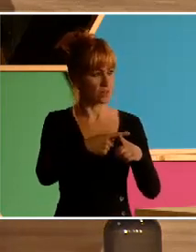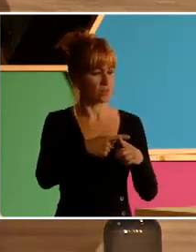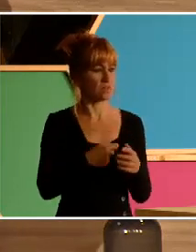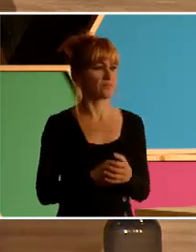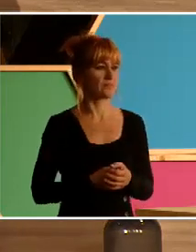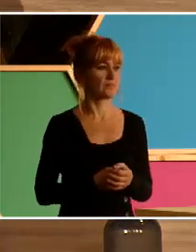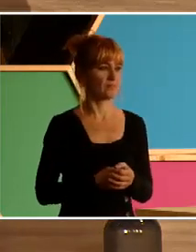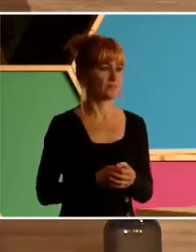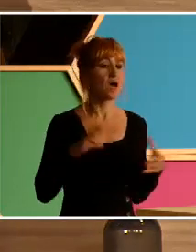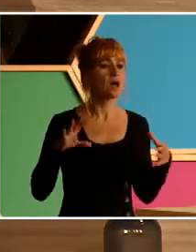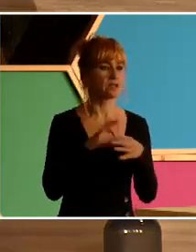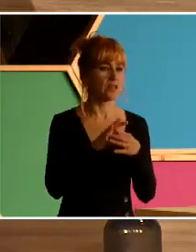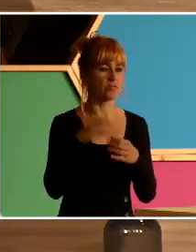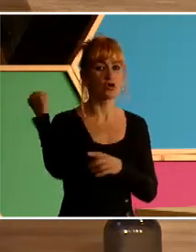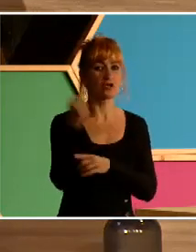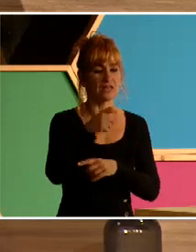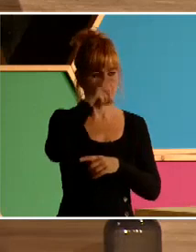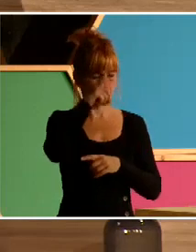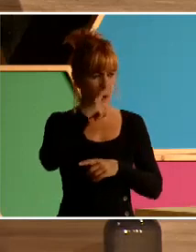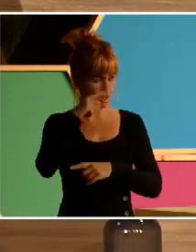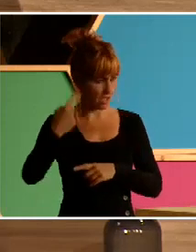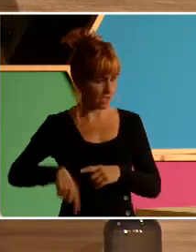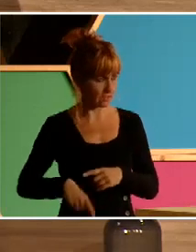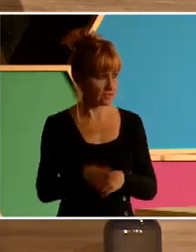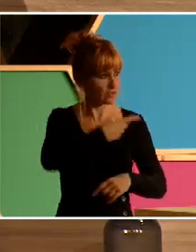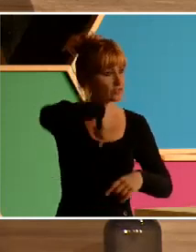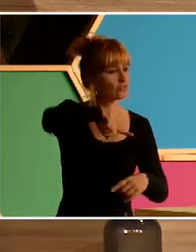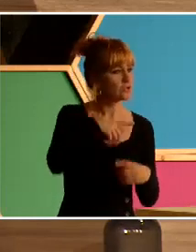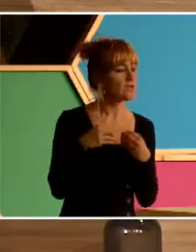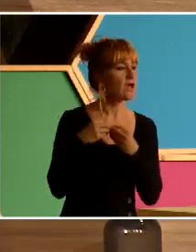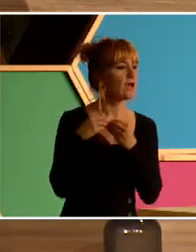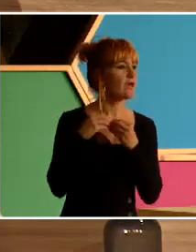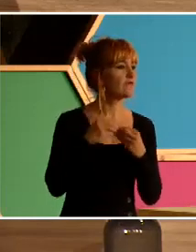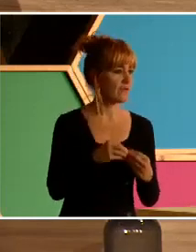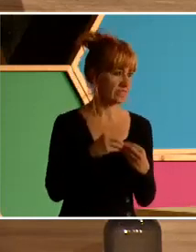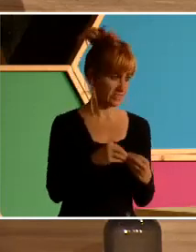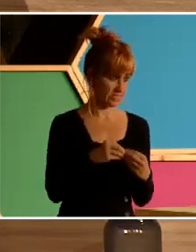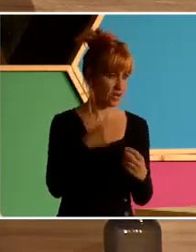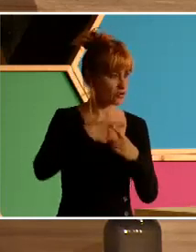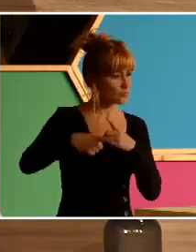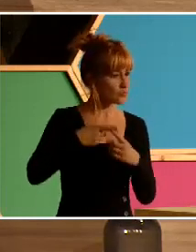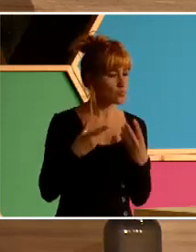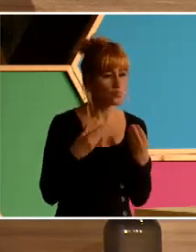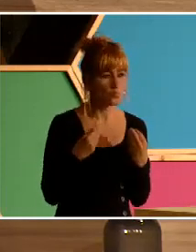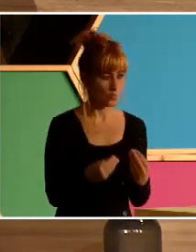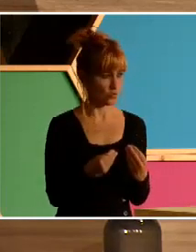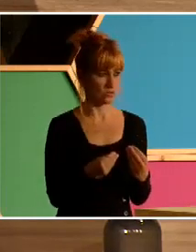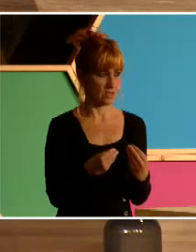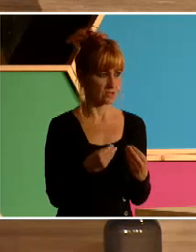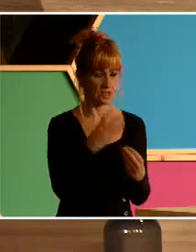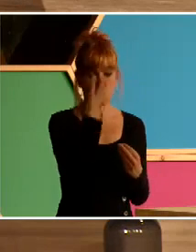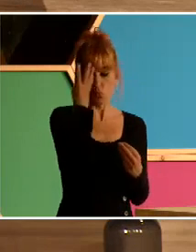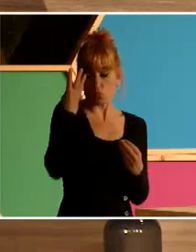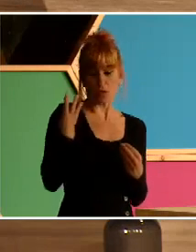fet més nosaltres, en aquests anys de govern des de l'Ajuntament de Barcelona, que en els 40 anys precedents han fet els